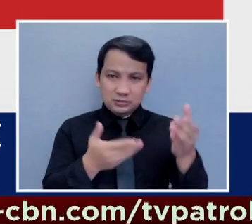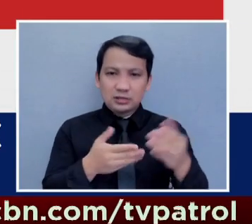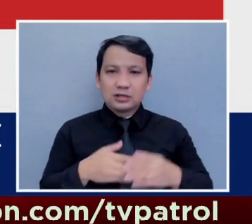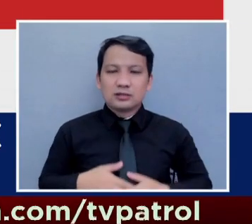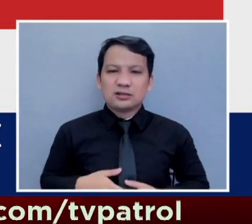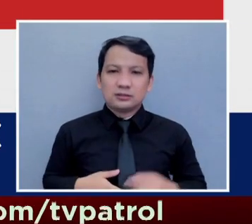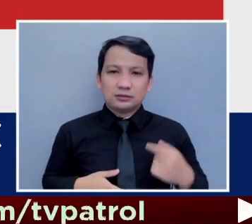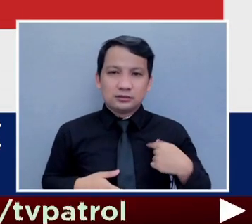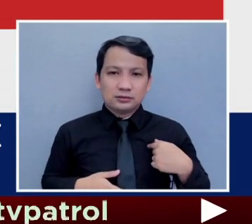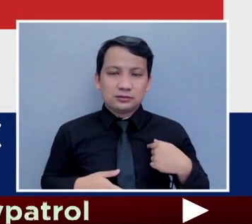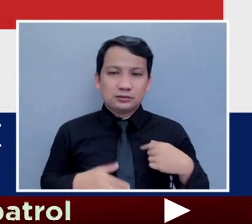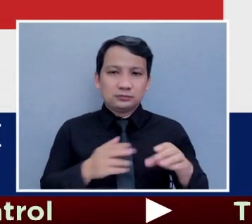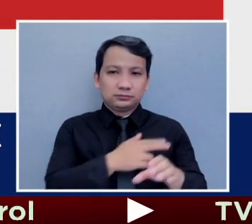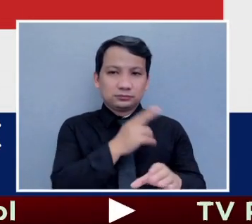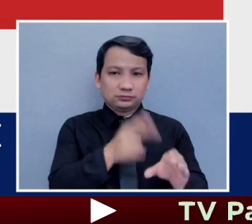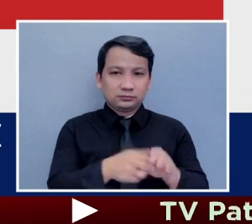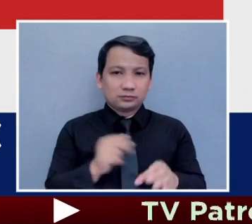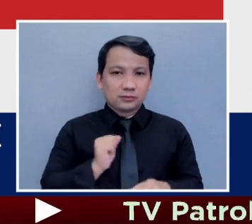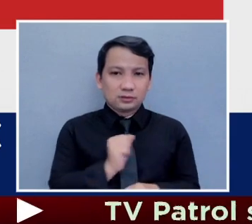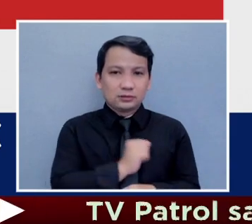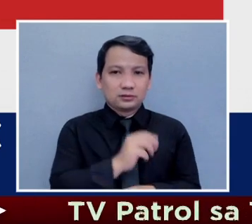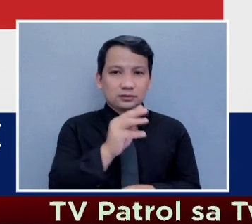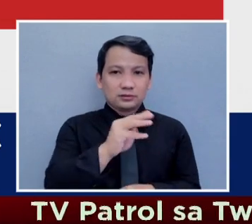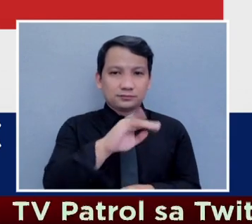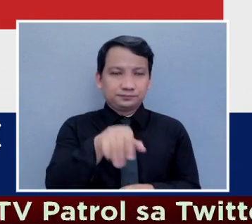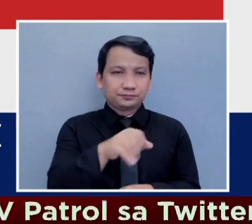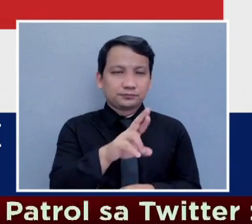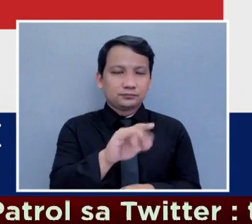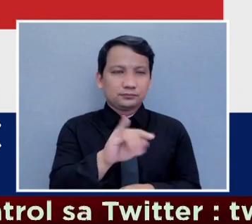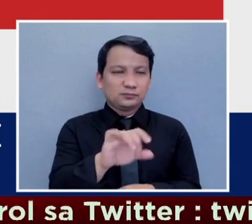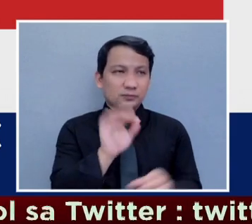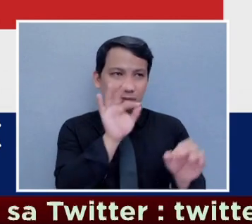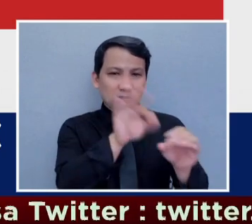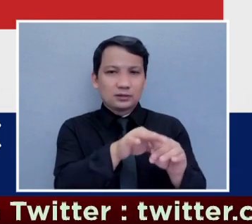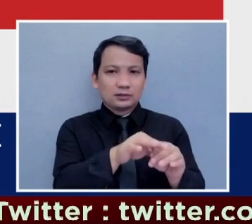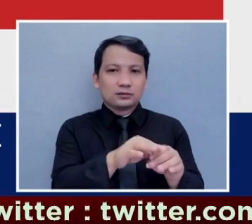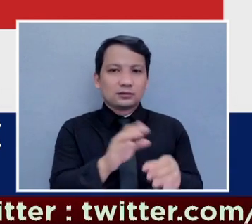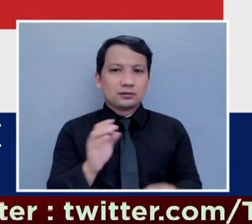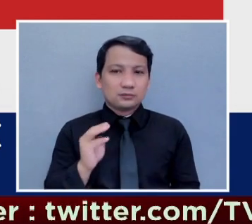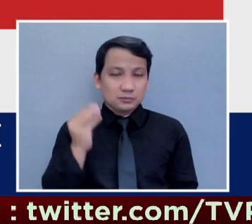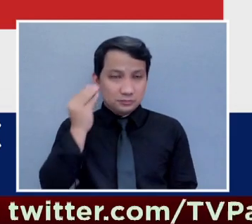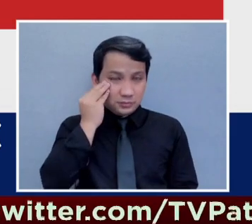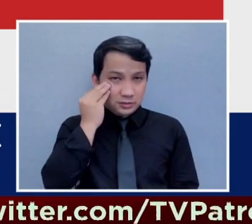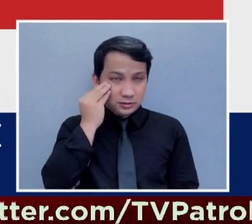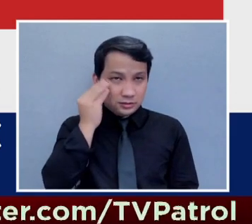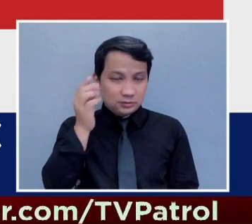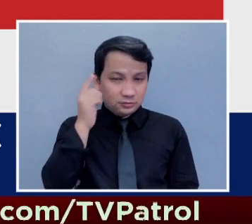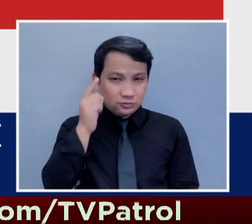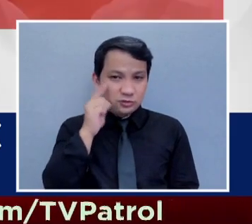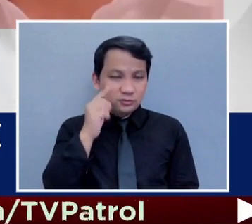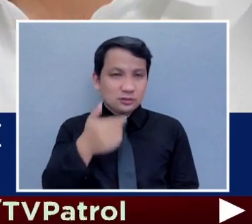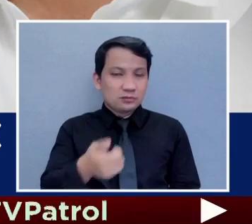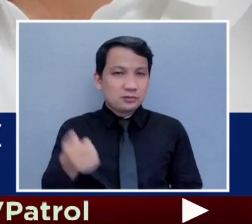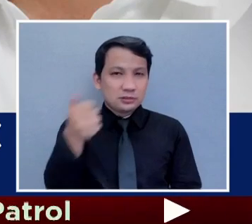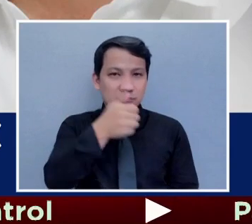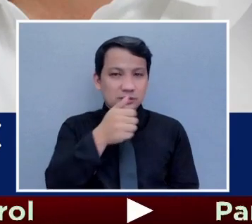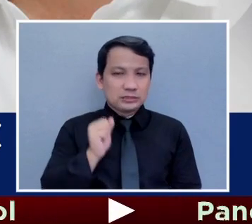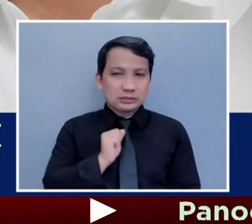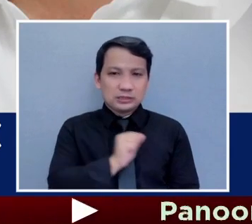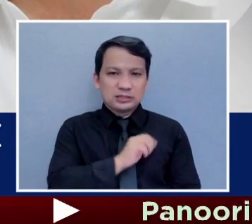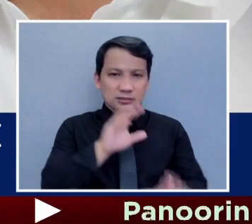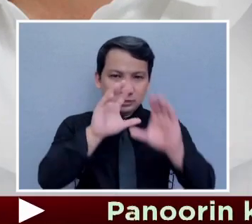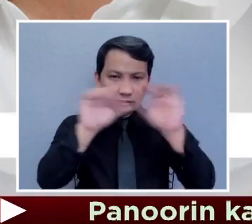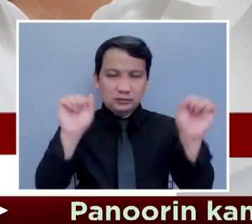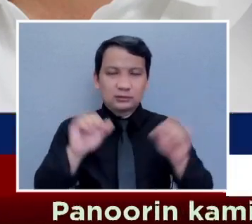na sa Senate Majority Block siya aanib at iboboto si Senate Majority Leader Mig Zubiri bilang Senate President. Si